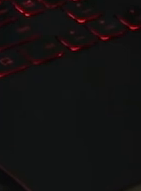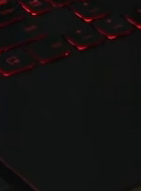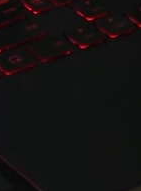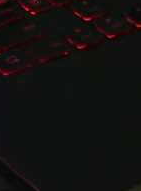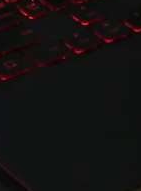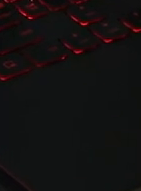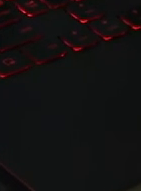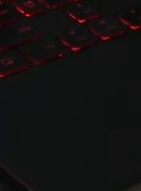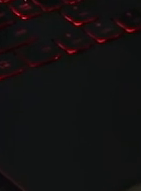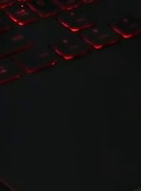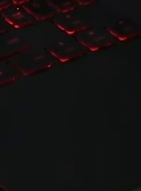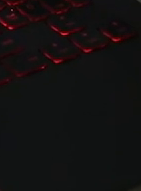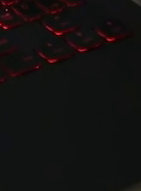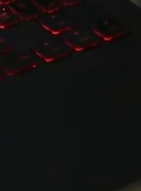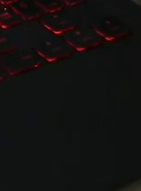Hai